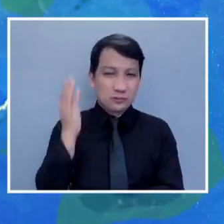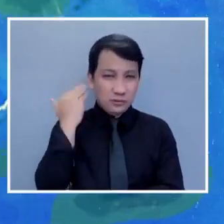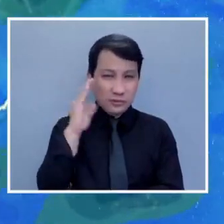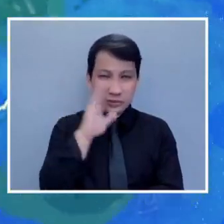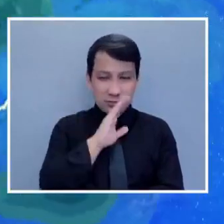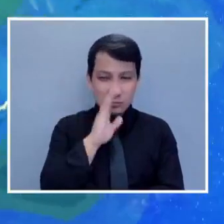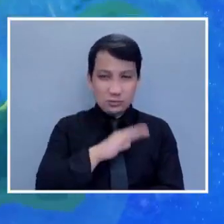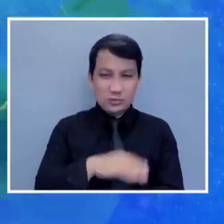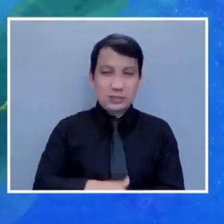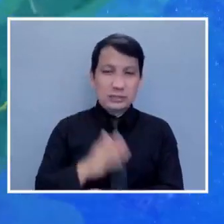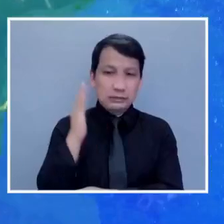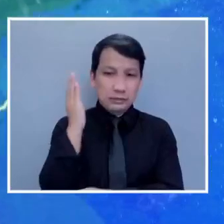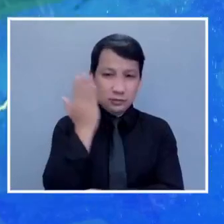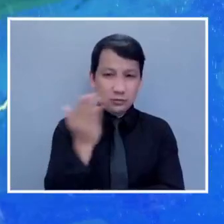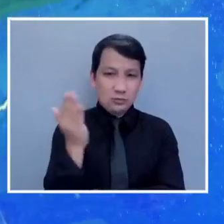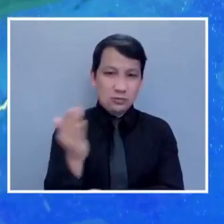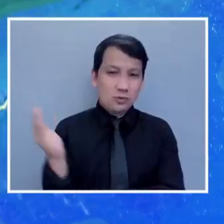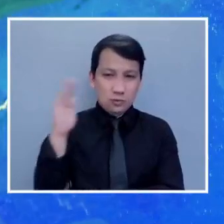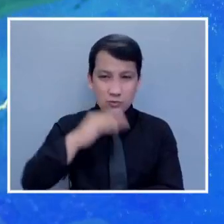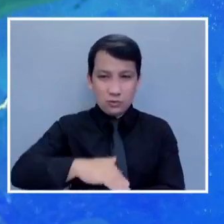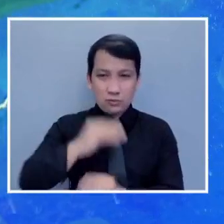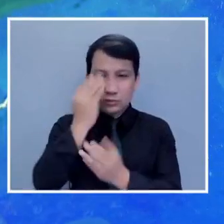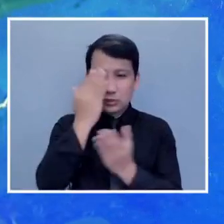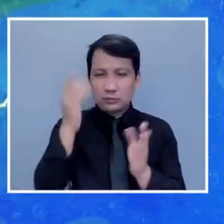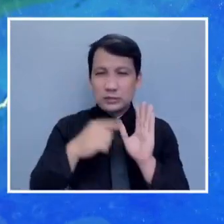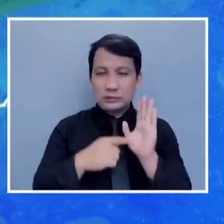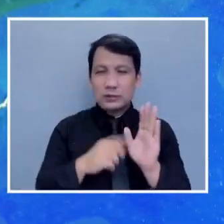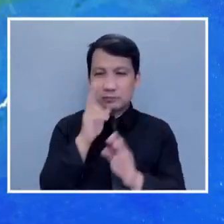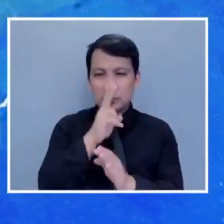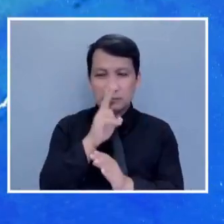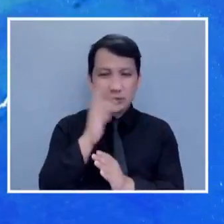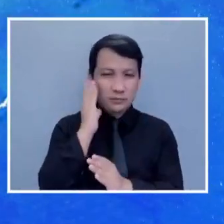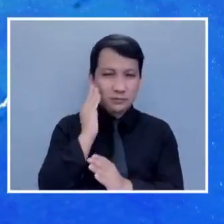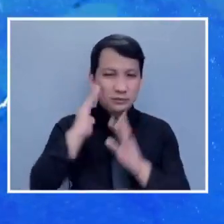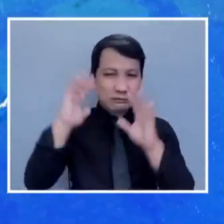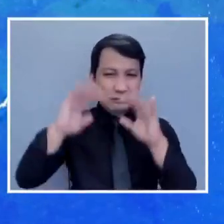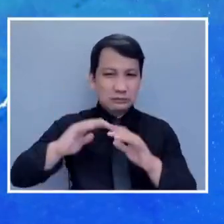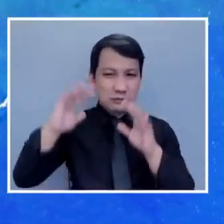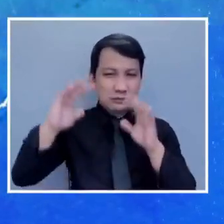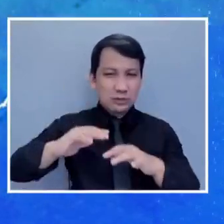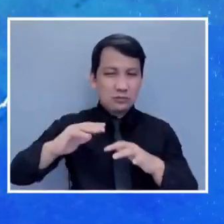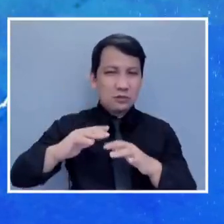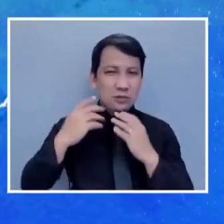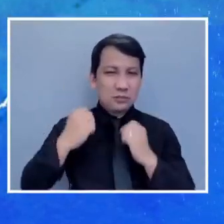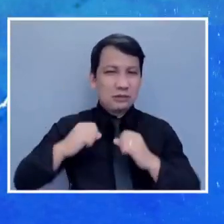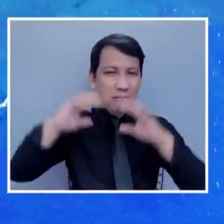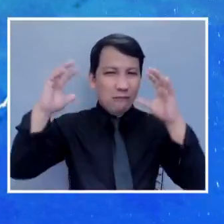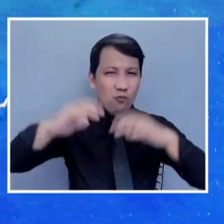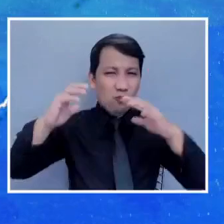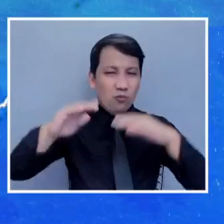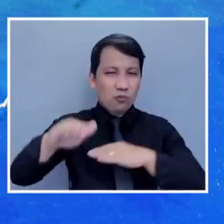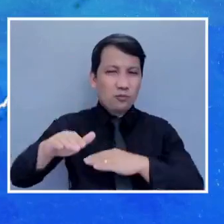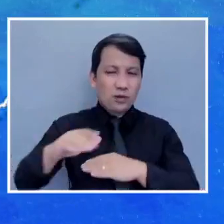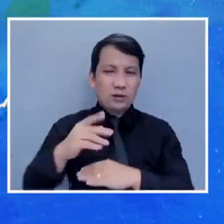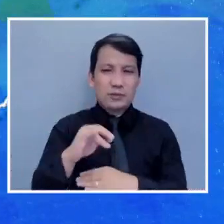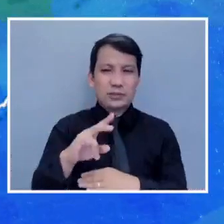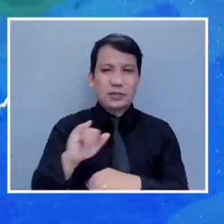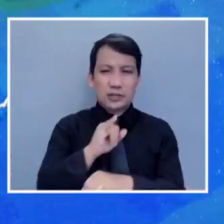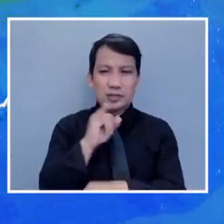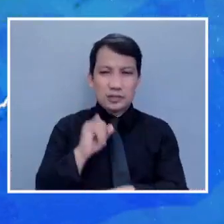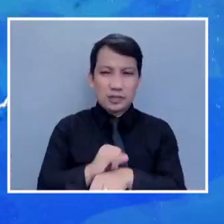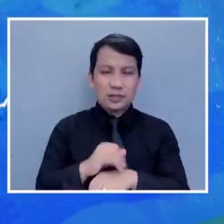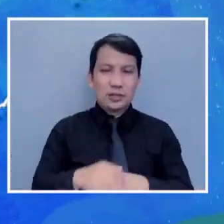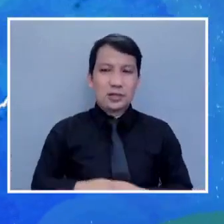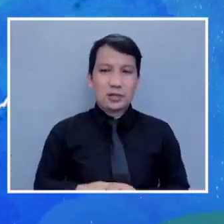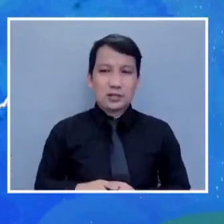Sa tanghali, buong Visayas na ang makakaranas ng mga pag-ulan at mas malalakas po ang ulan sa hapon sa Panay Island. Sa gabi, makakaranas